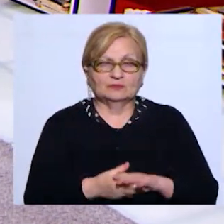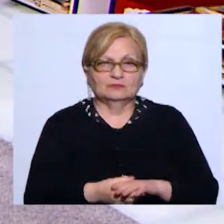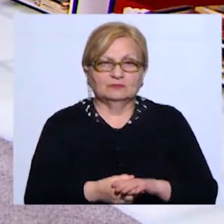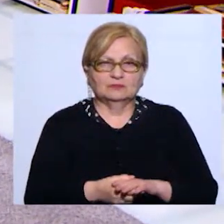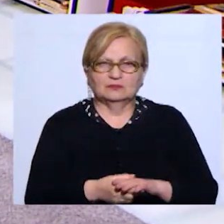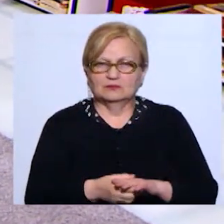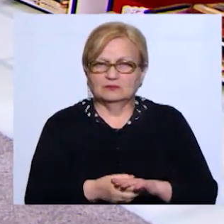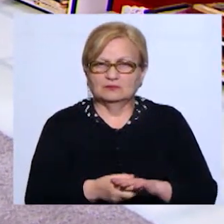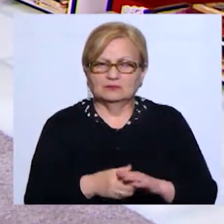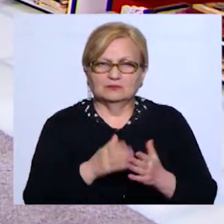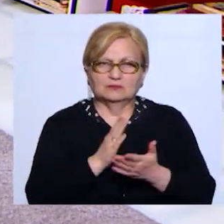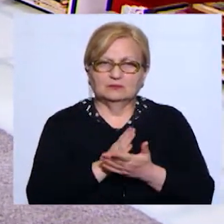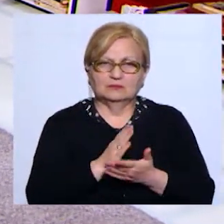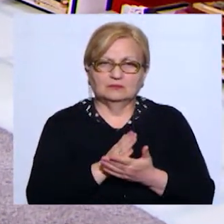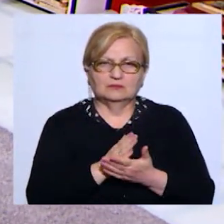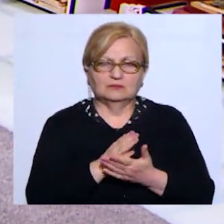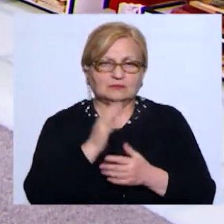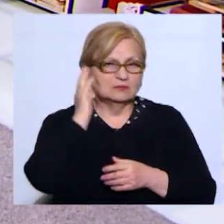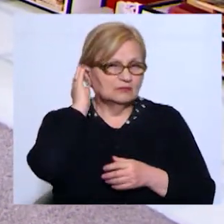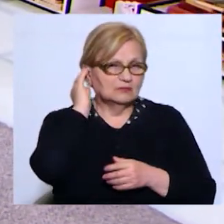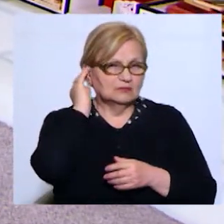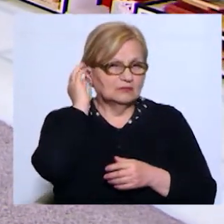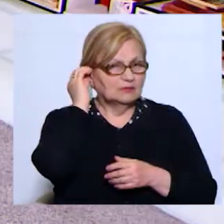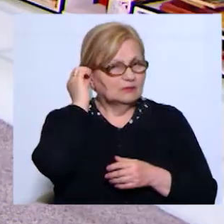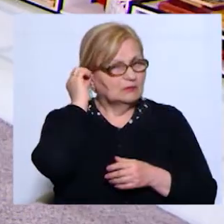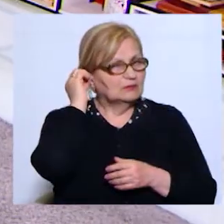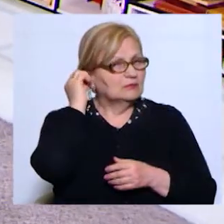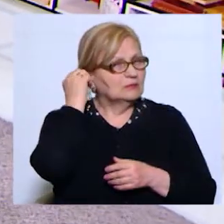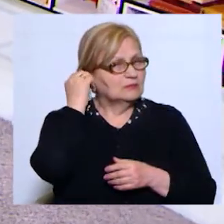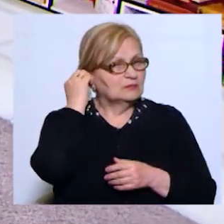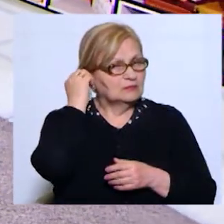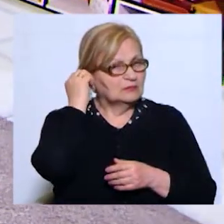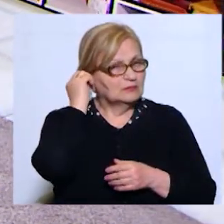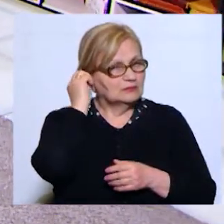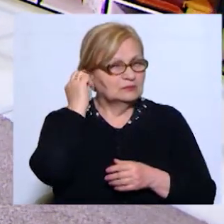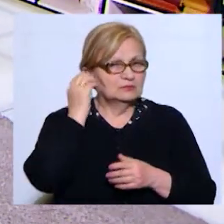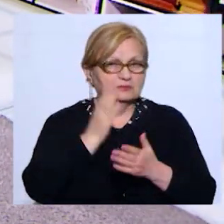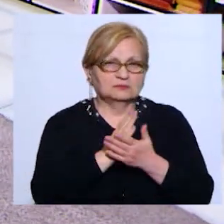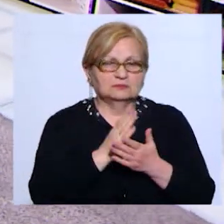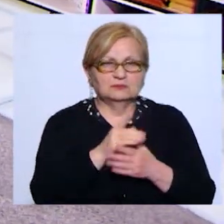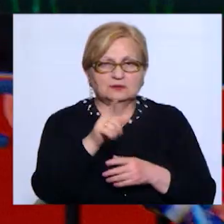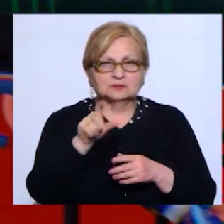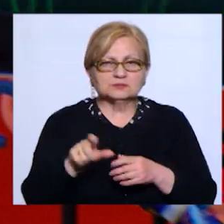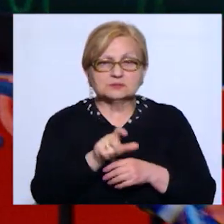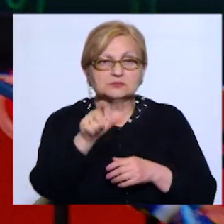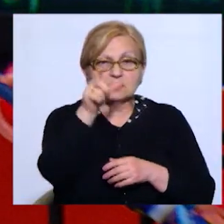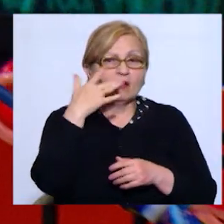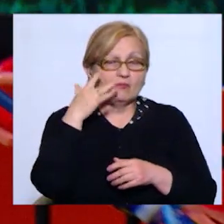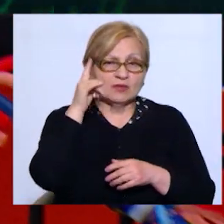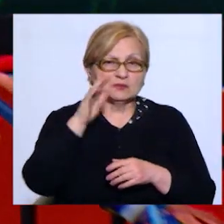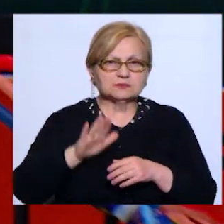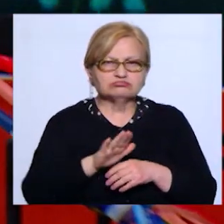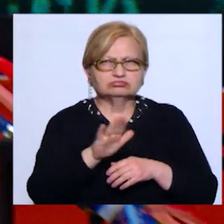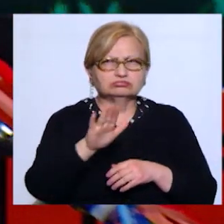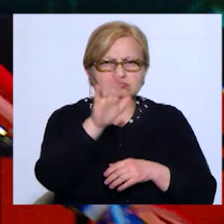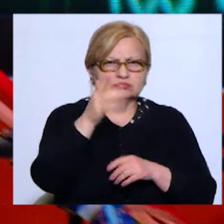გზა არის ესეთი ამერიკის ერთ-ერთ ქალაქში ყველაზე ციცაბო გზა. მაგალითად და ყველა მანქანა ვერ ადის ამ გზაზე,